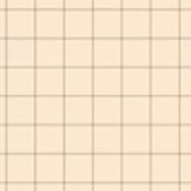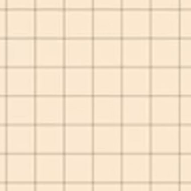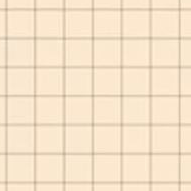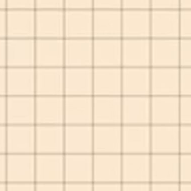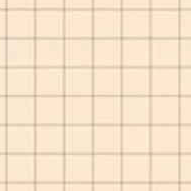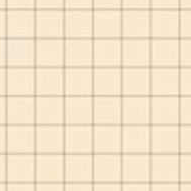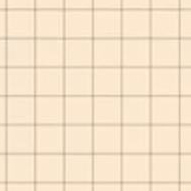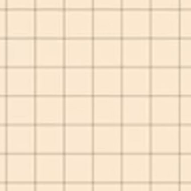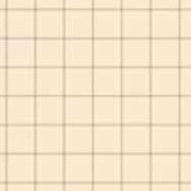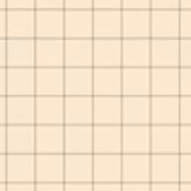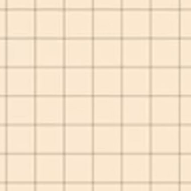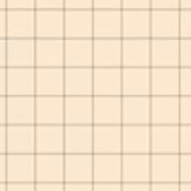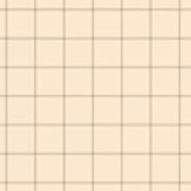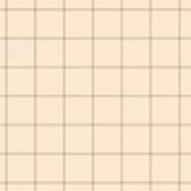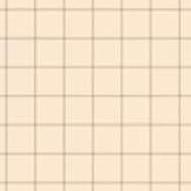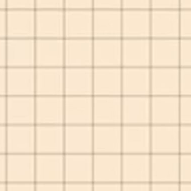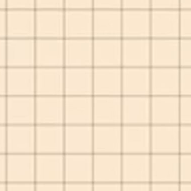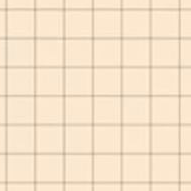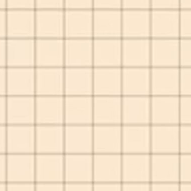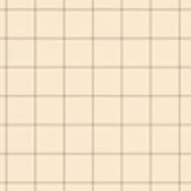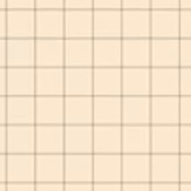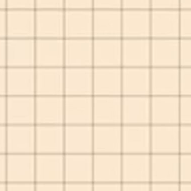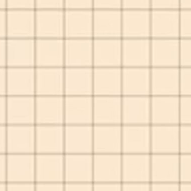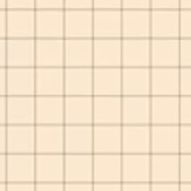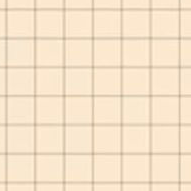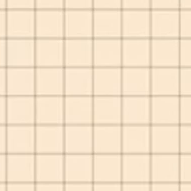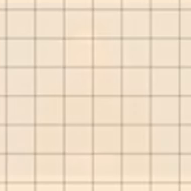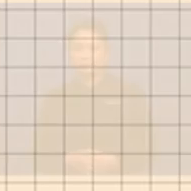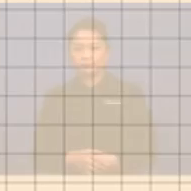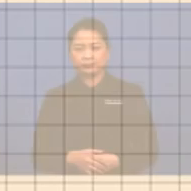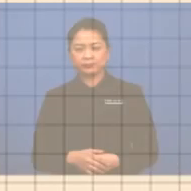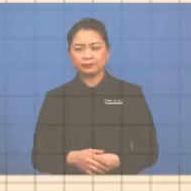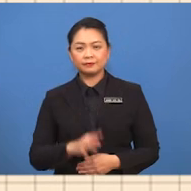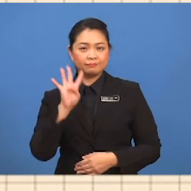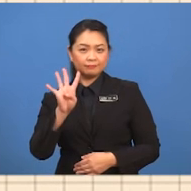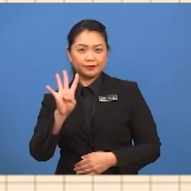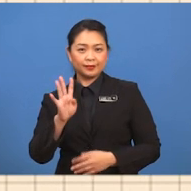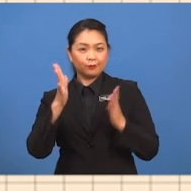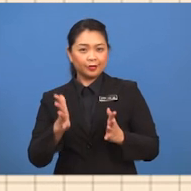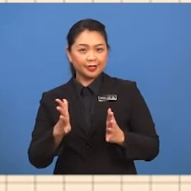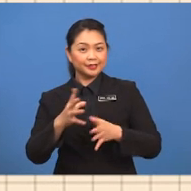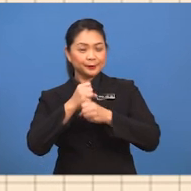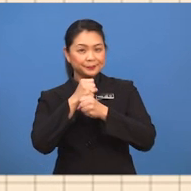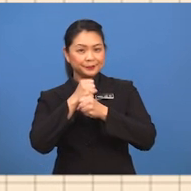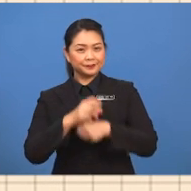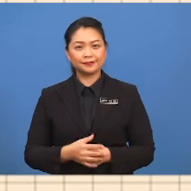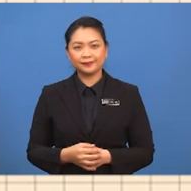50/100 darab 8. Jawapannya ialah 4 orang.